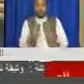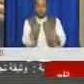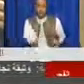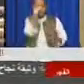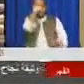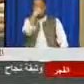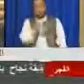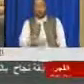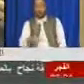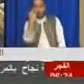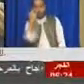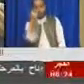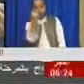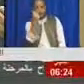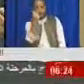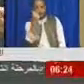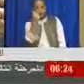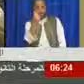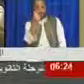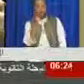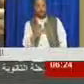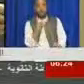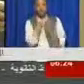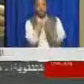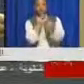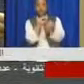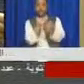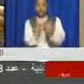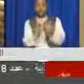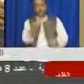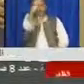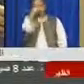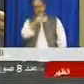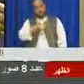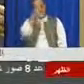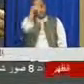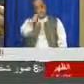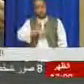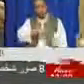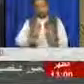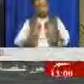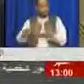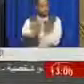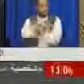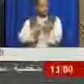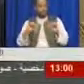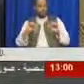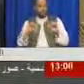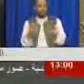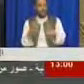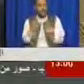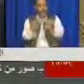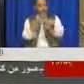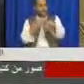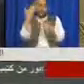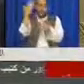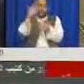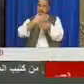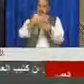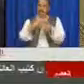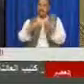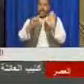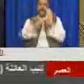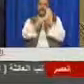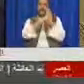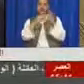اصيب في نفسه او في ماله او في عرضه لان حتى يصيبها في العرض حتى نعم حتى حتى الحاله